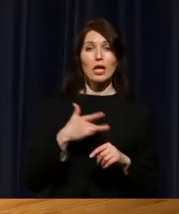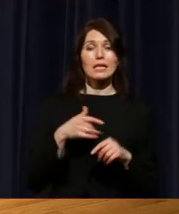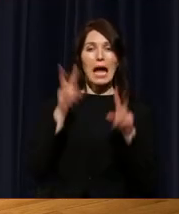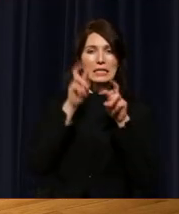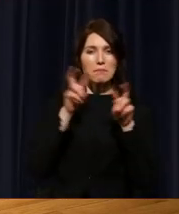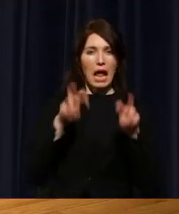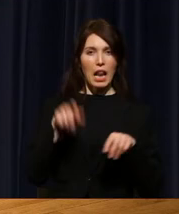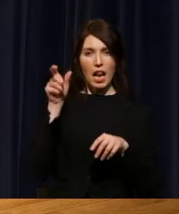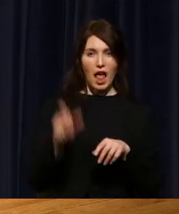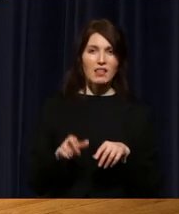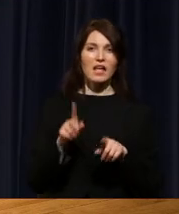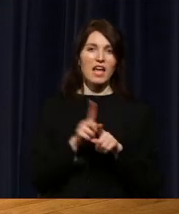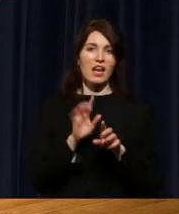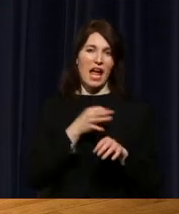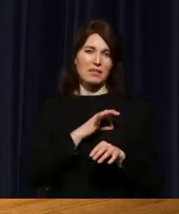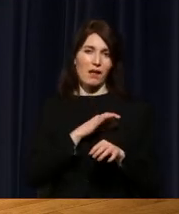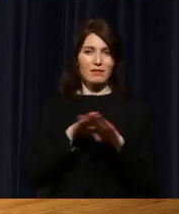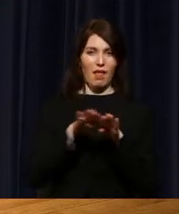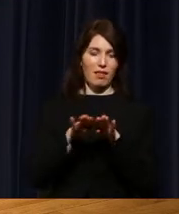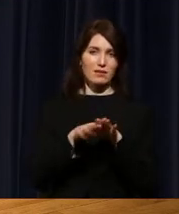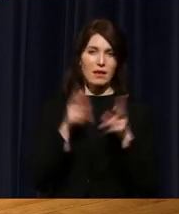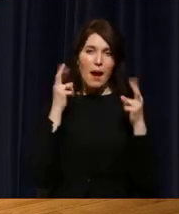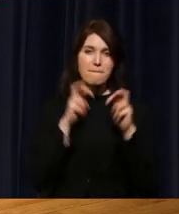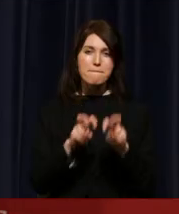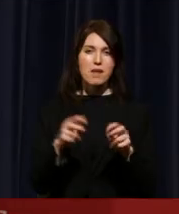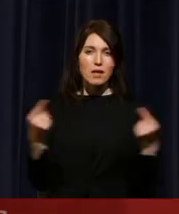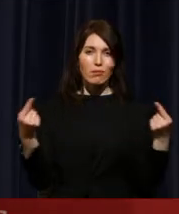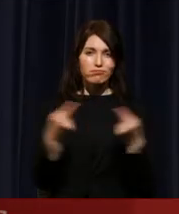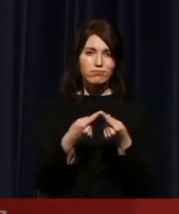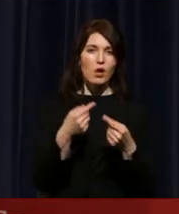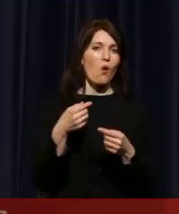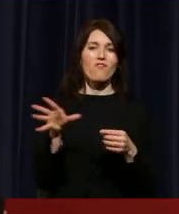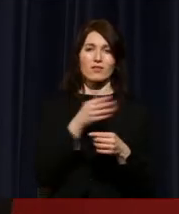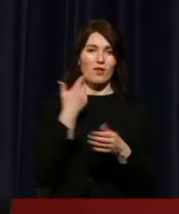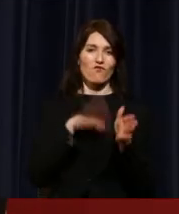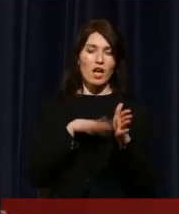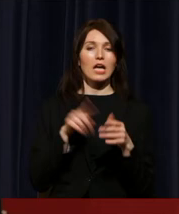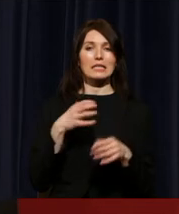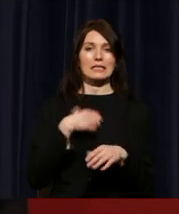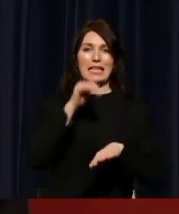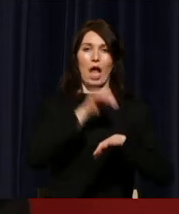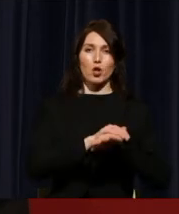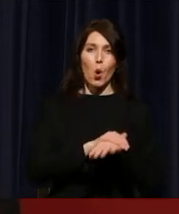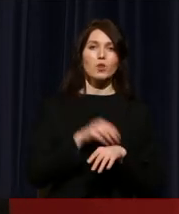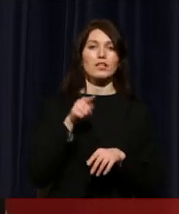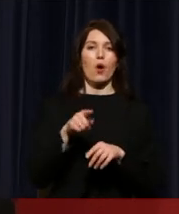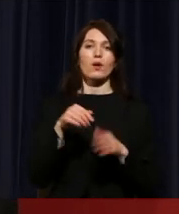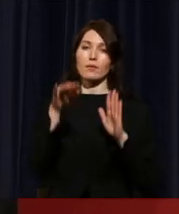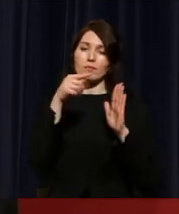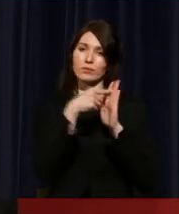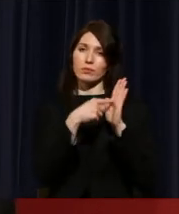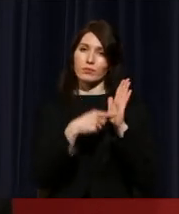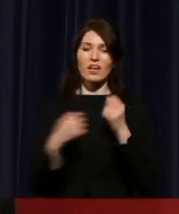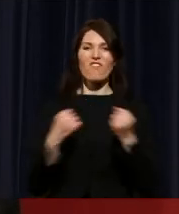izmeklētājs ir kaut kas, ko var višķiņi arī salīdzināt. Jo nevienmēr viss ir tik vienkārši. Mums ir diagnoze, un tagad tev ir šitie vingrojumi, un tu